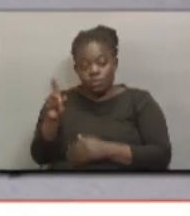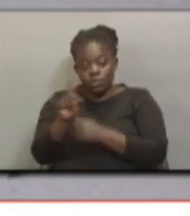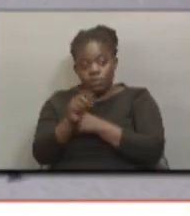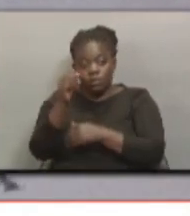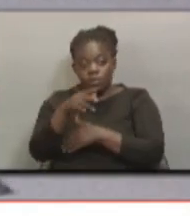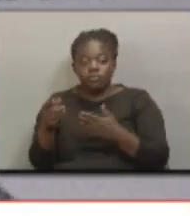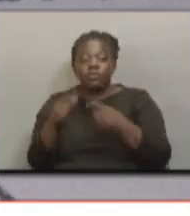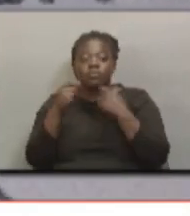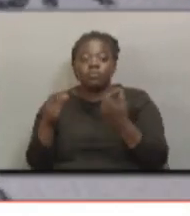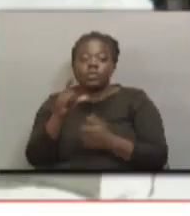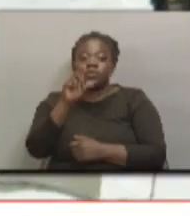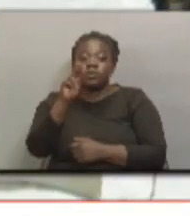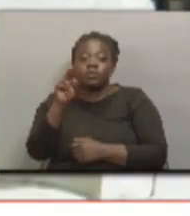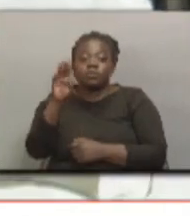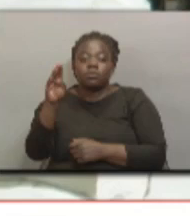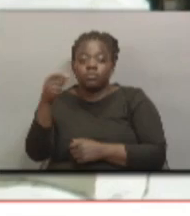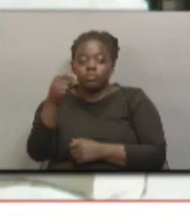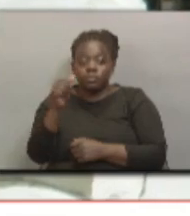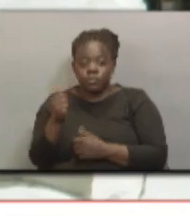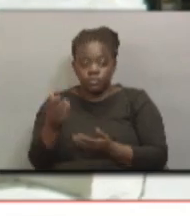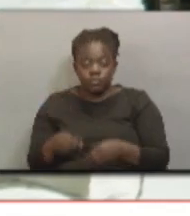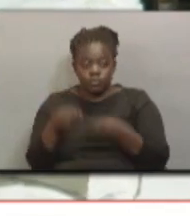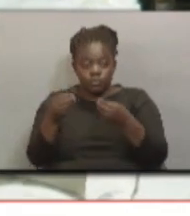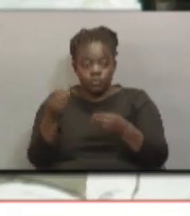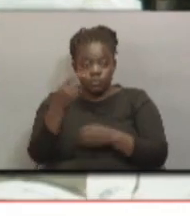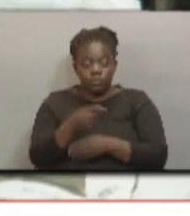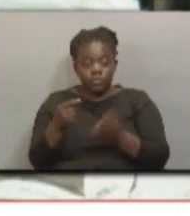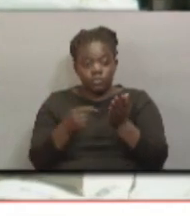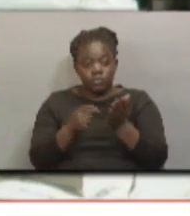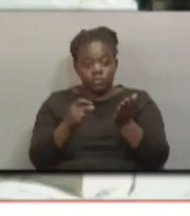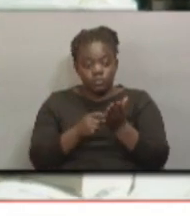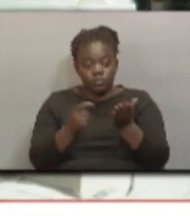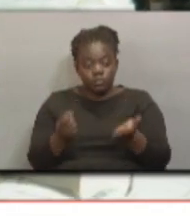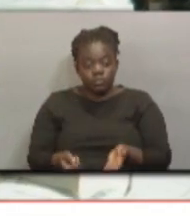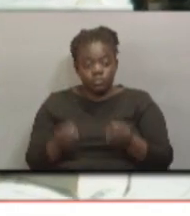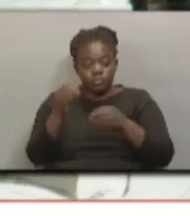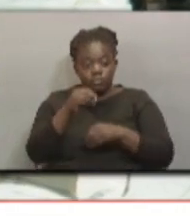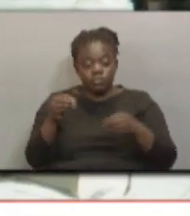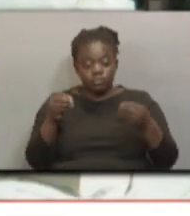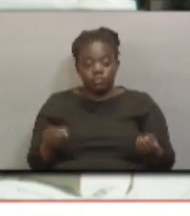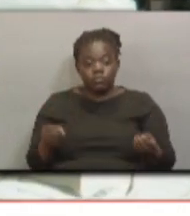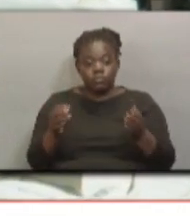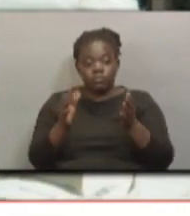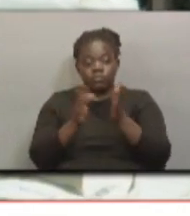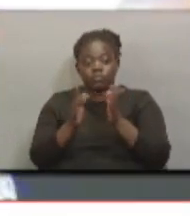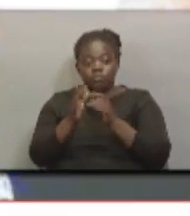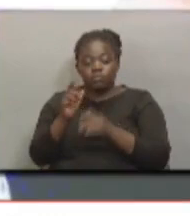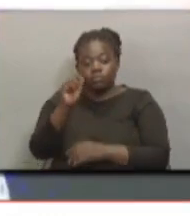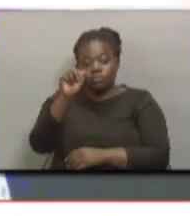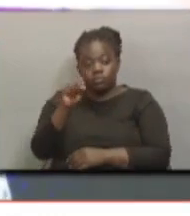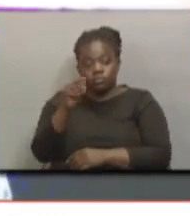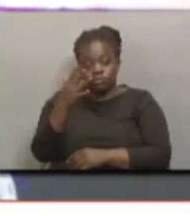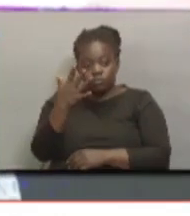ku Cathedral okubaweereza emmere gye yasimbula ku lunaku olw'okubiri ng'eno yasondeddwa abagoberezi ng'eweza ttani ya 5.